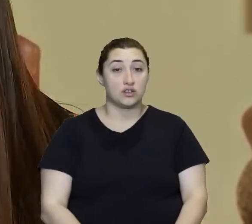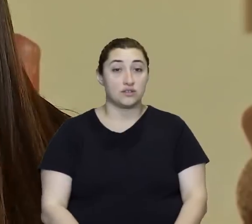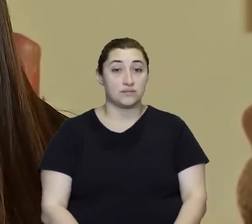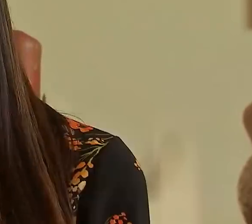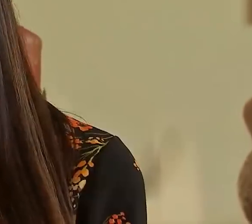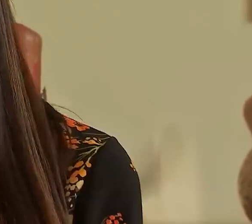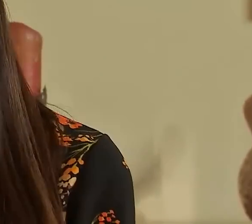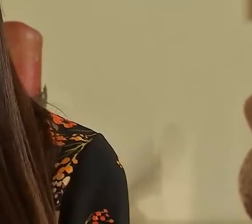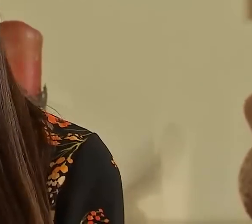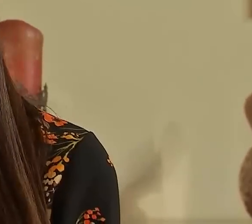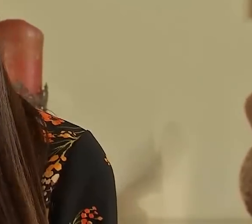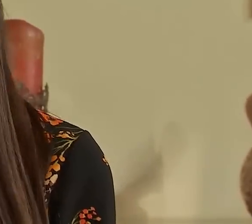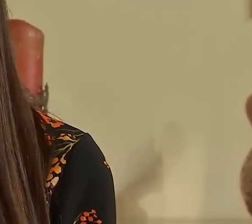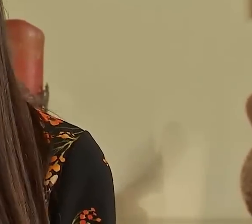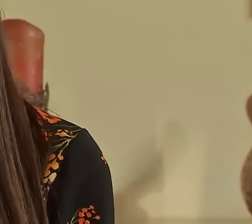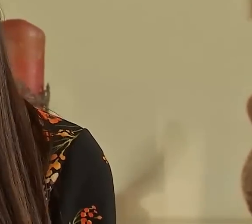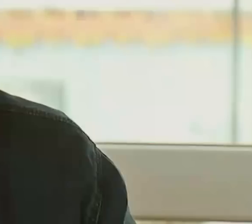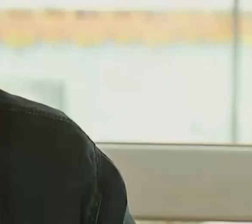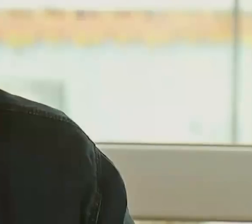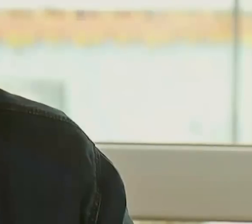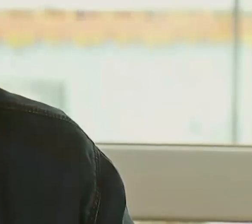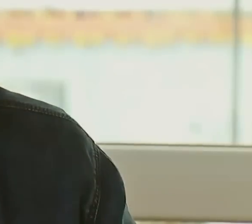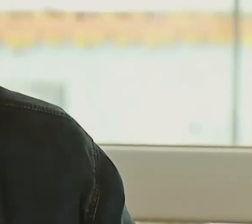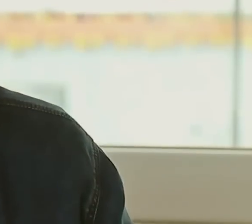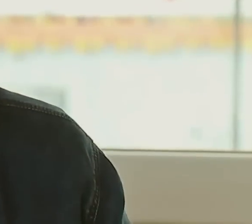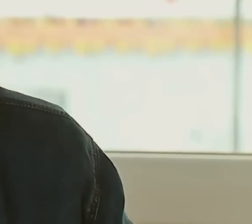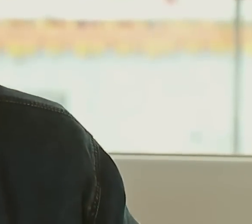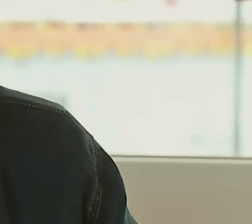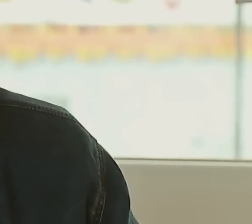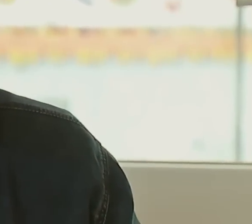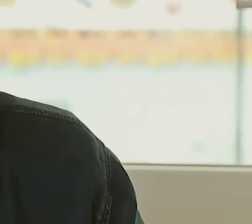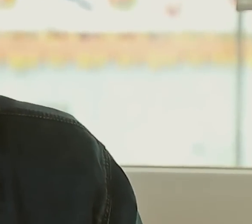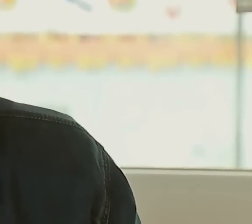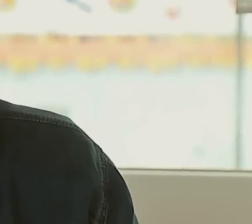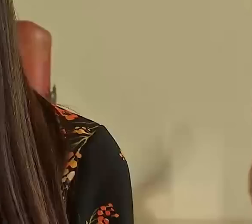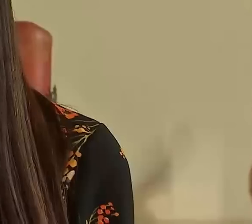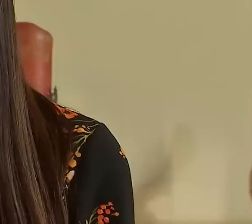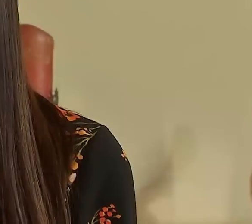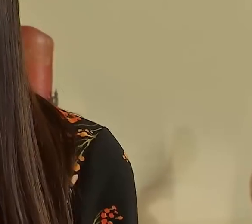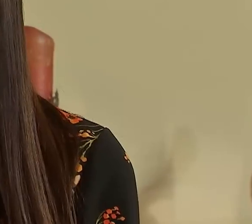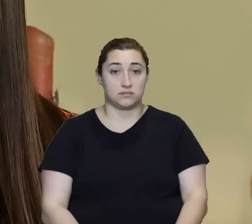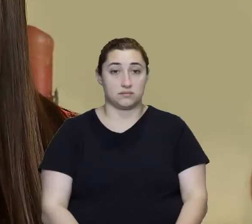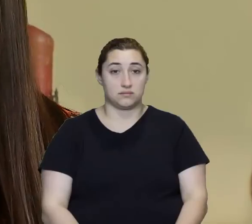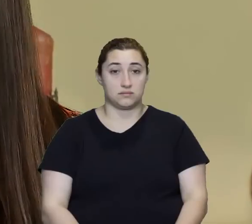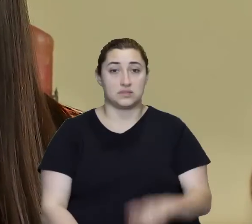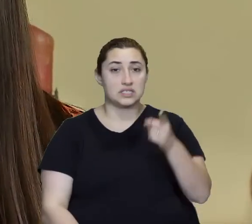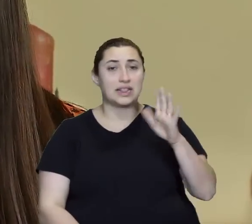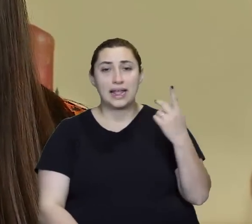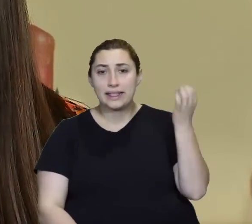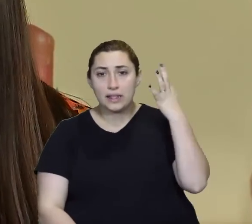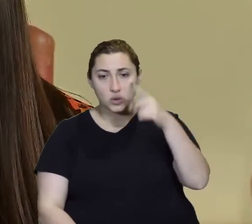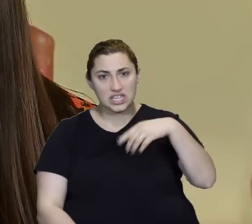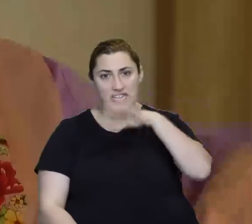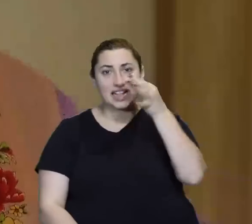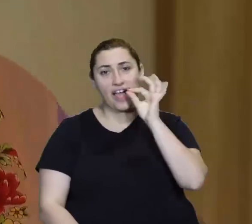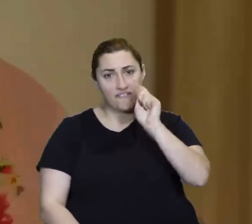kafa tutarcasına hadi dinlet diye başını salladı, omuz kaldırdı. Ömer bu sefer yenik düşmüş. Sen niye dinliyorsun? Git